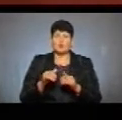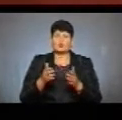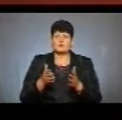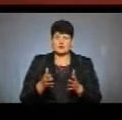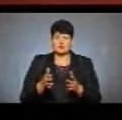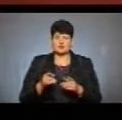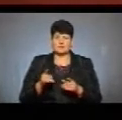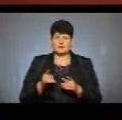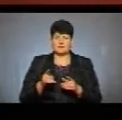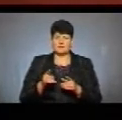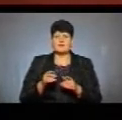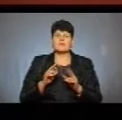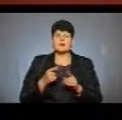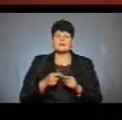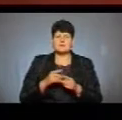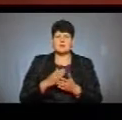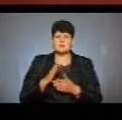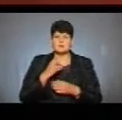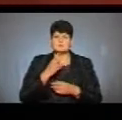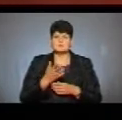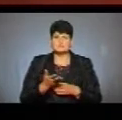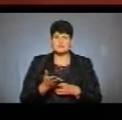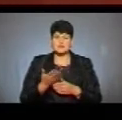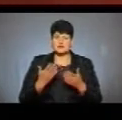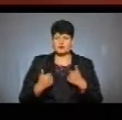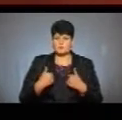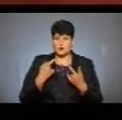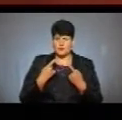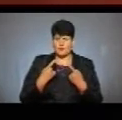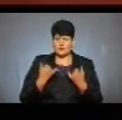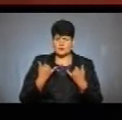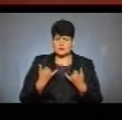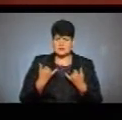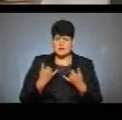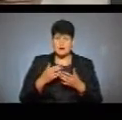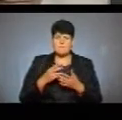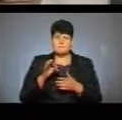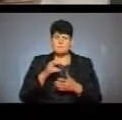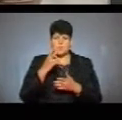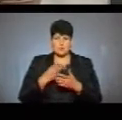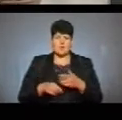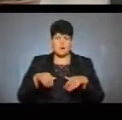вони відреагували? Тобто як це має виглядати? Це тому комплекс. Що, якщо ми говоримо зараз за капітуляцію, так, це